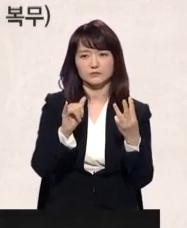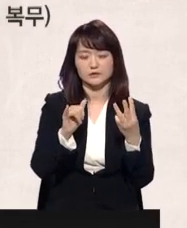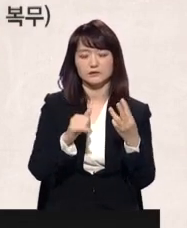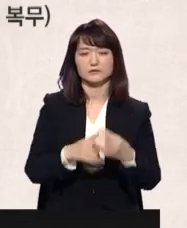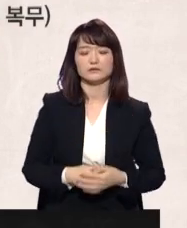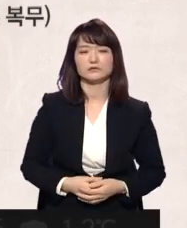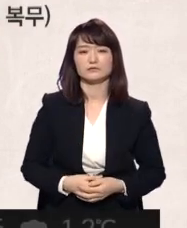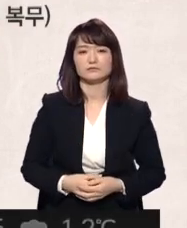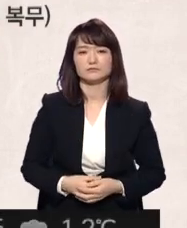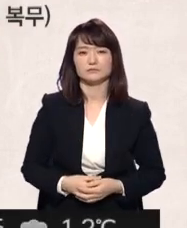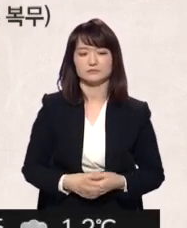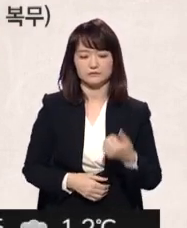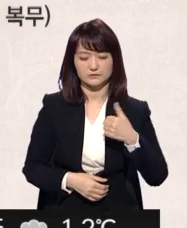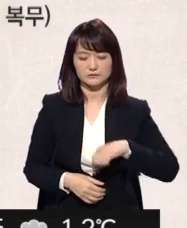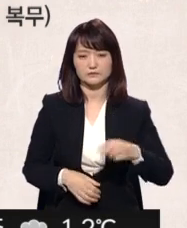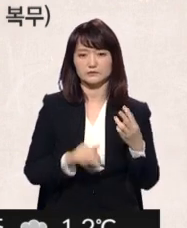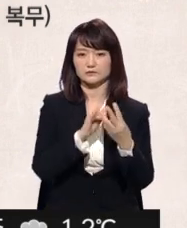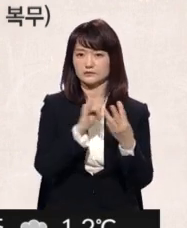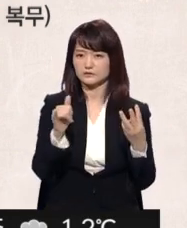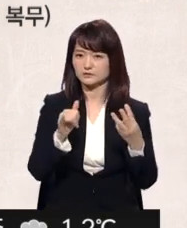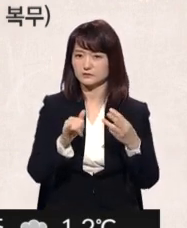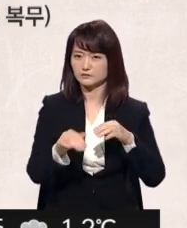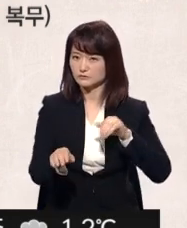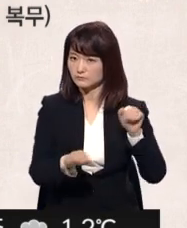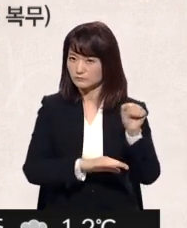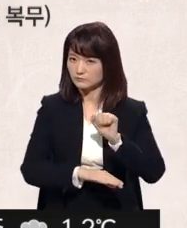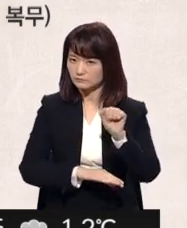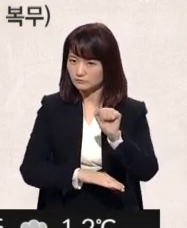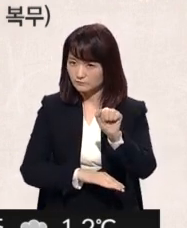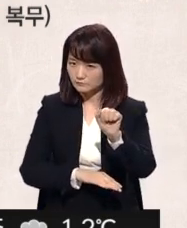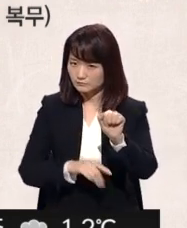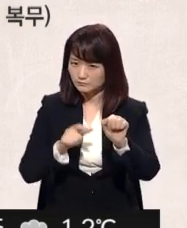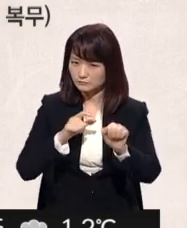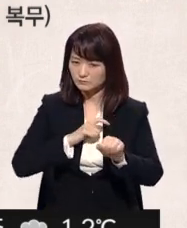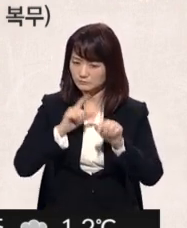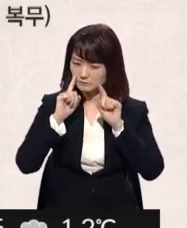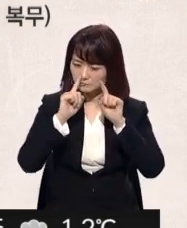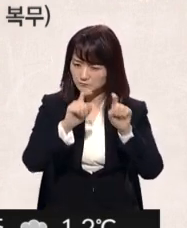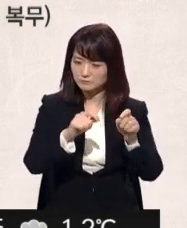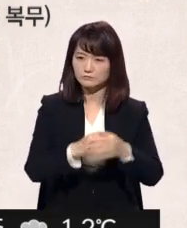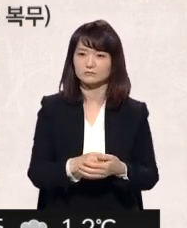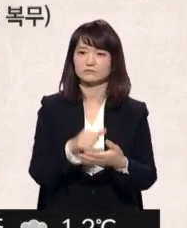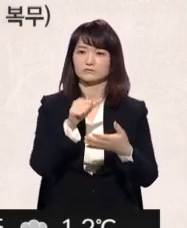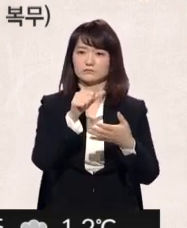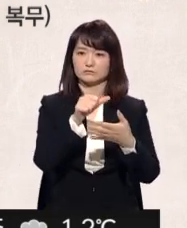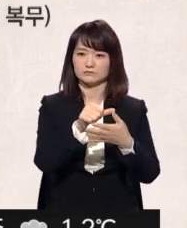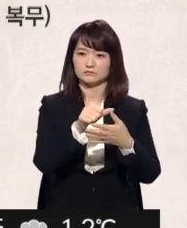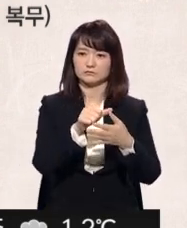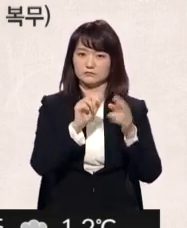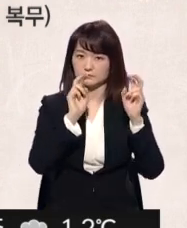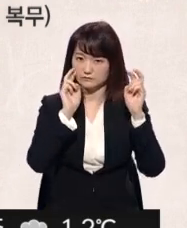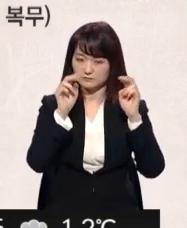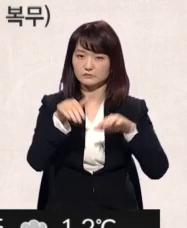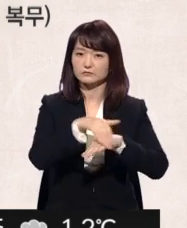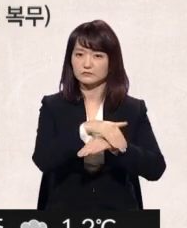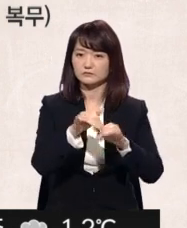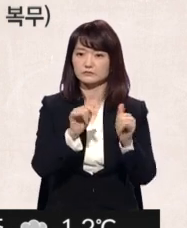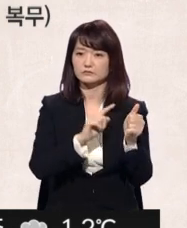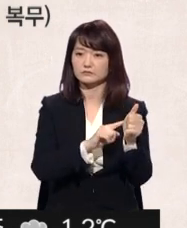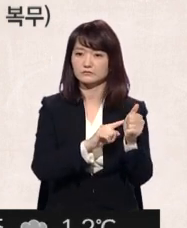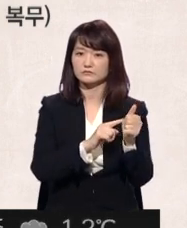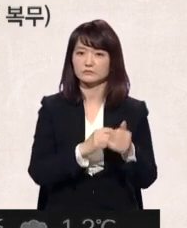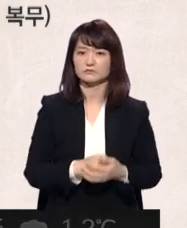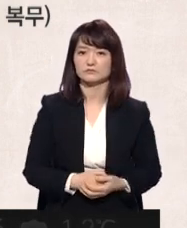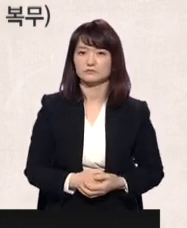있었는데이 세 명의 아들이 혹시나 운전하는 거 아니냐라고 이제 의심할 수 있겠네요 첫째 아들은 27살 회사원인데이